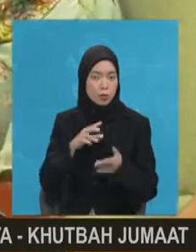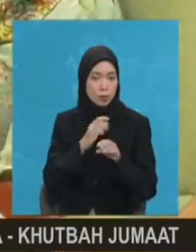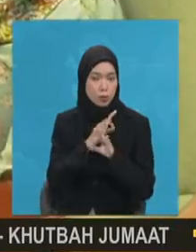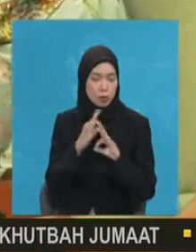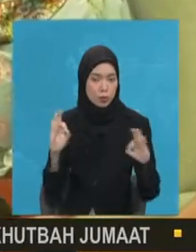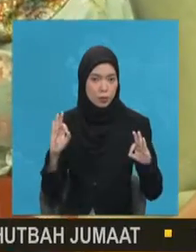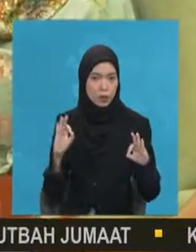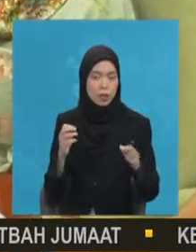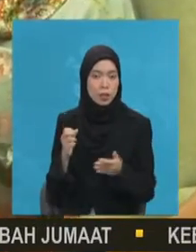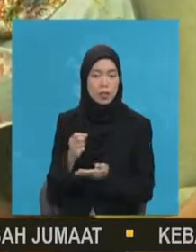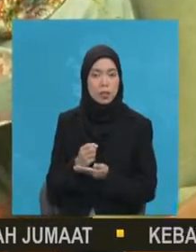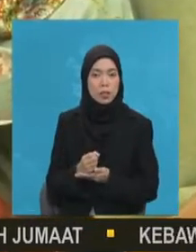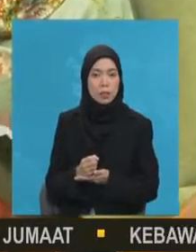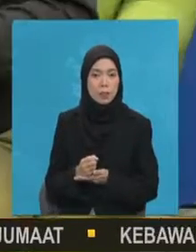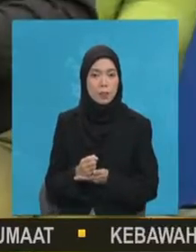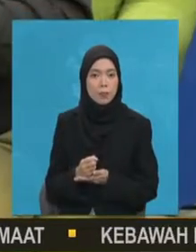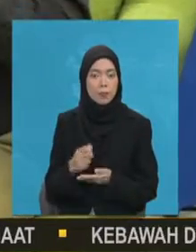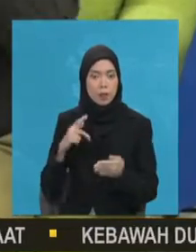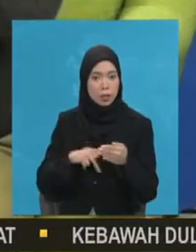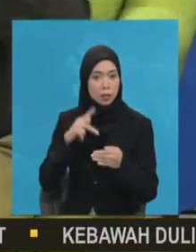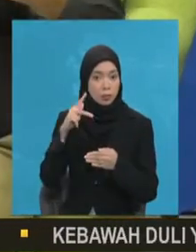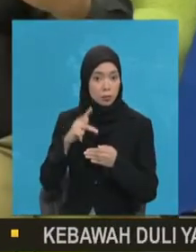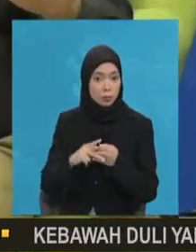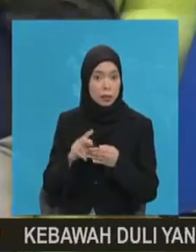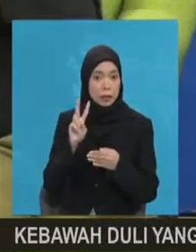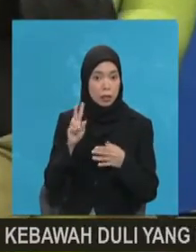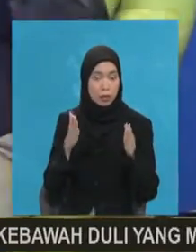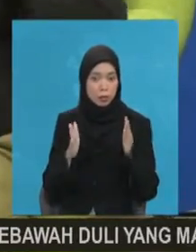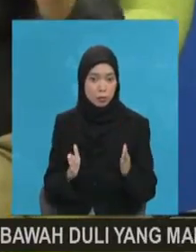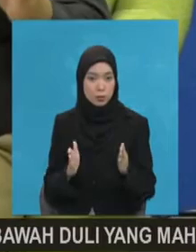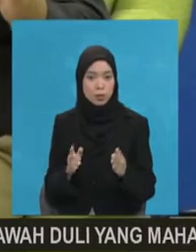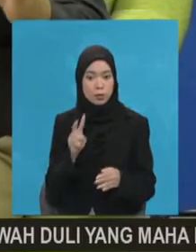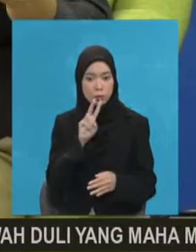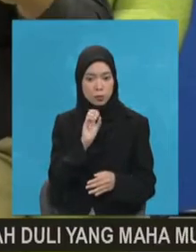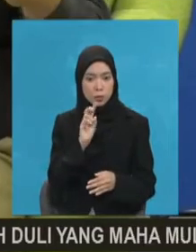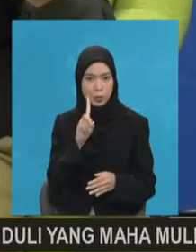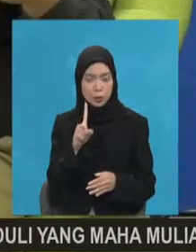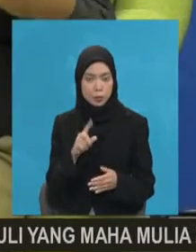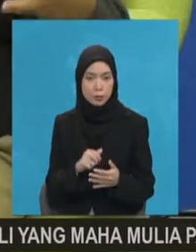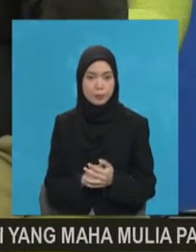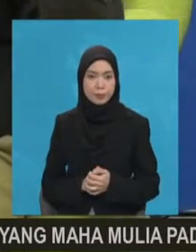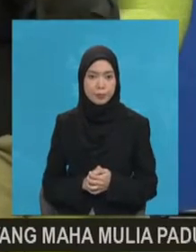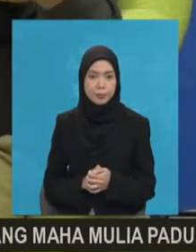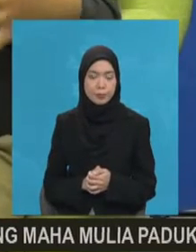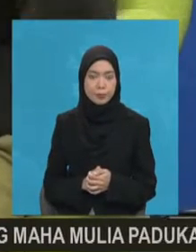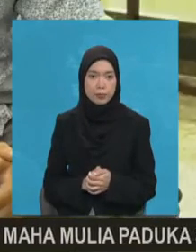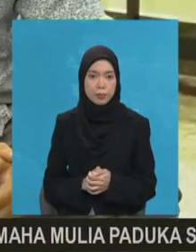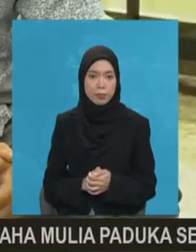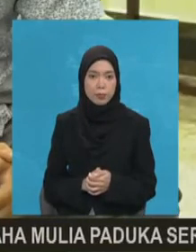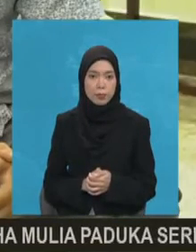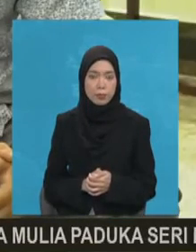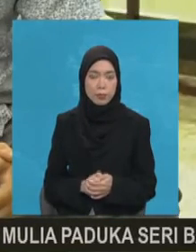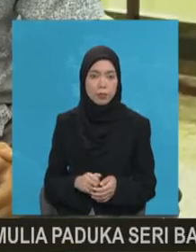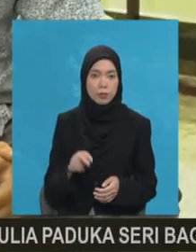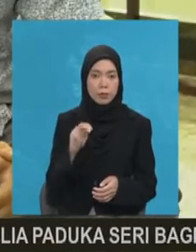merupakan antara penerima beasiswa program pelajar asing fulbright 2021 manakala nurhayatun ajibah